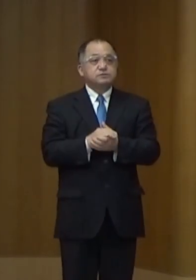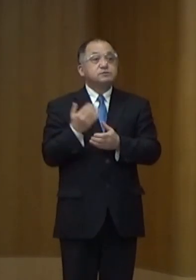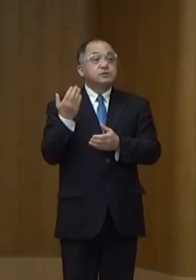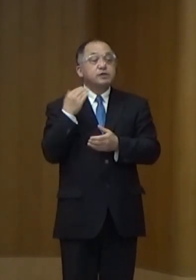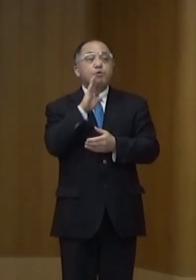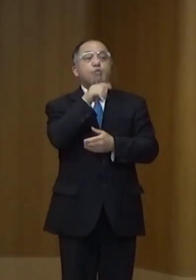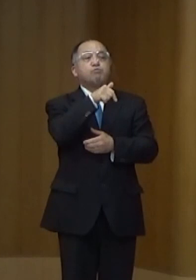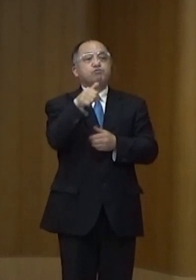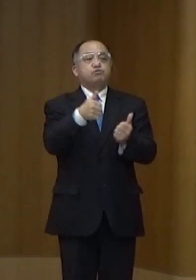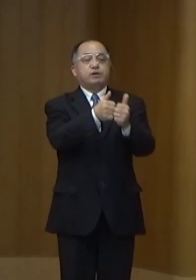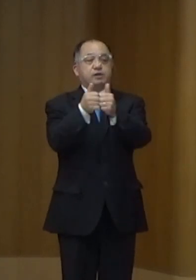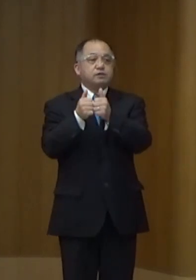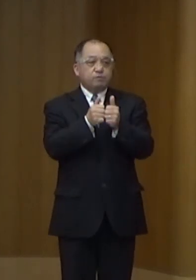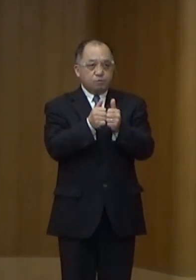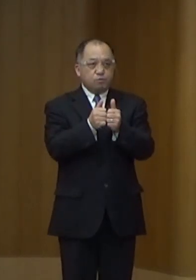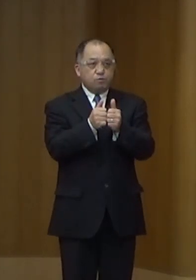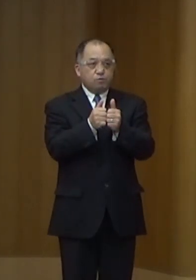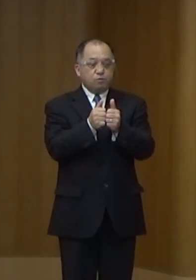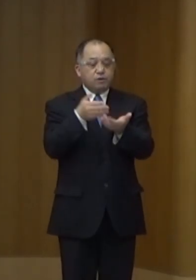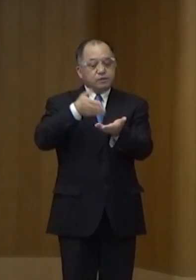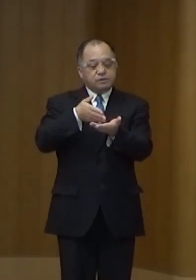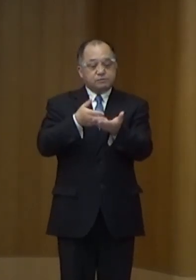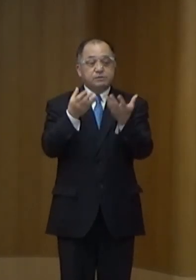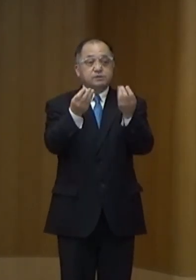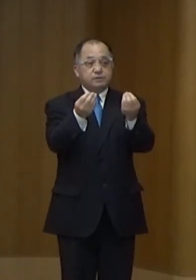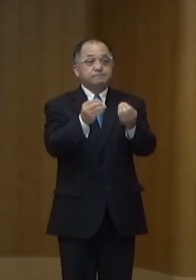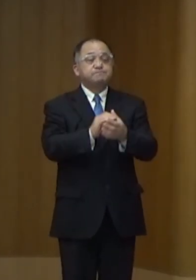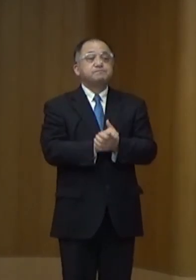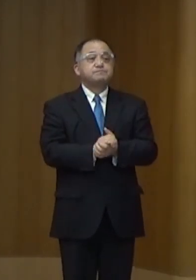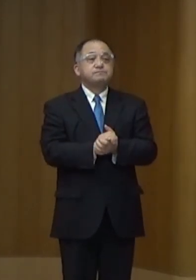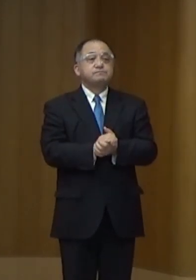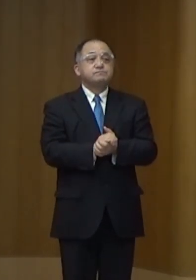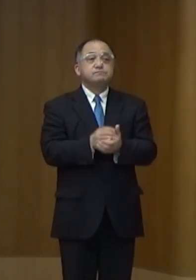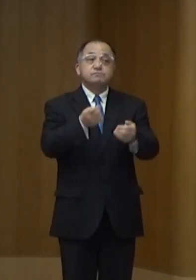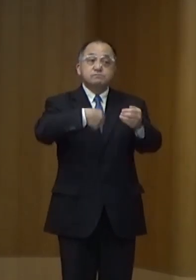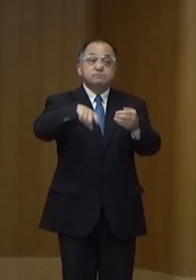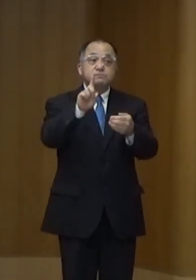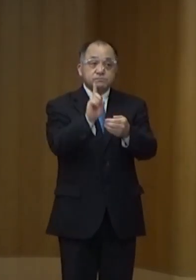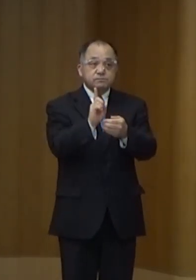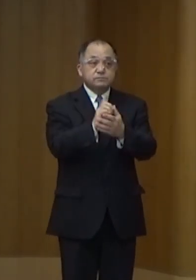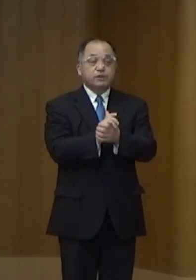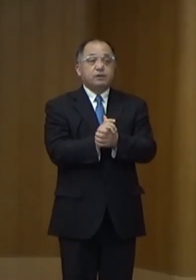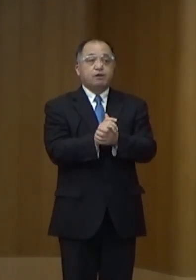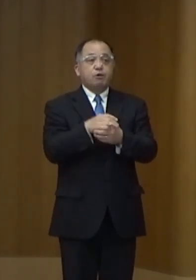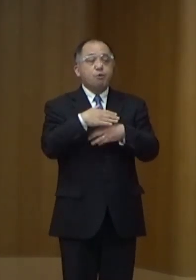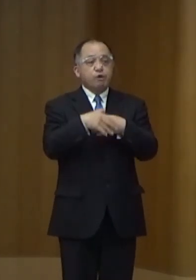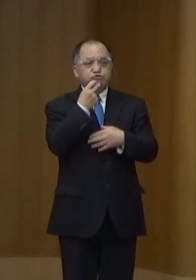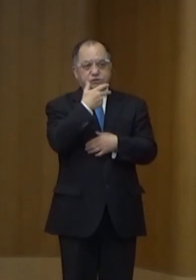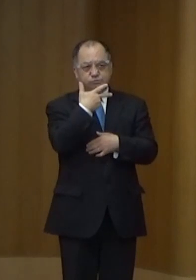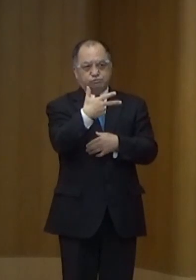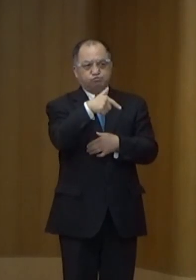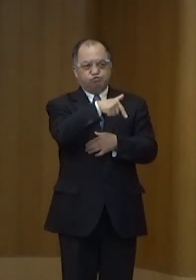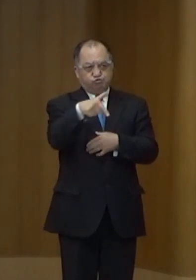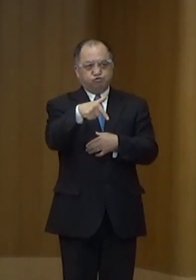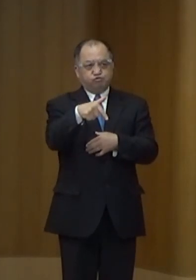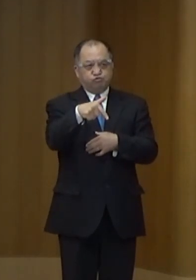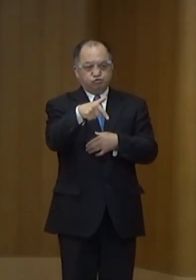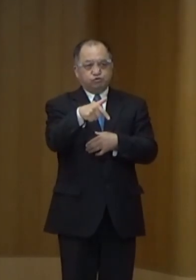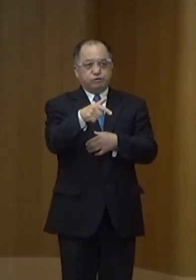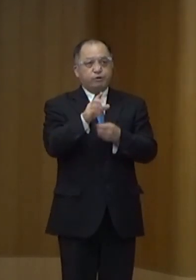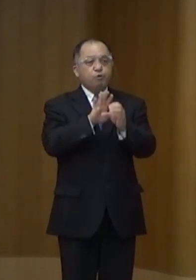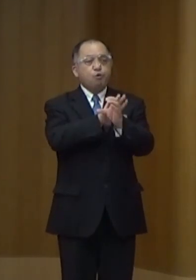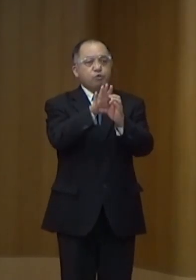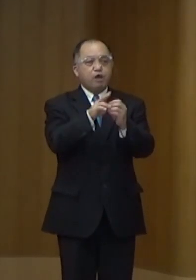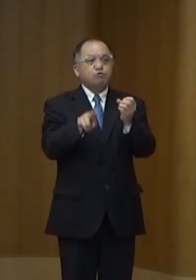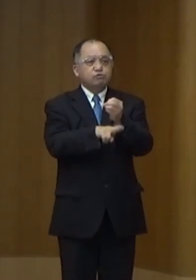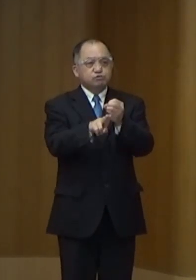議でもお話をしましたけれども、保健福祉部に新型コロナウイルス感染症対策課を配置を